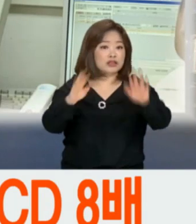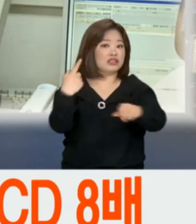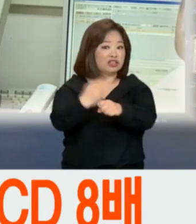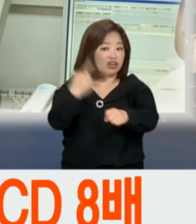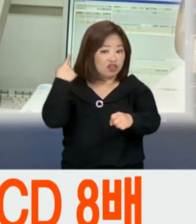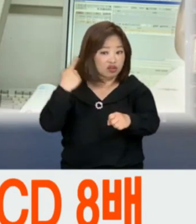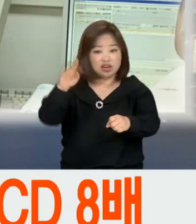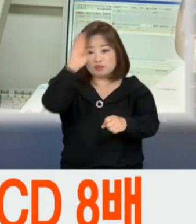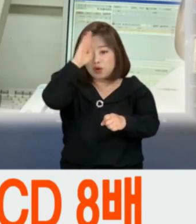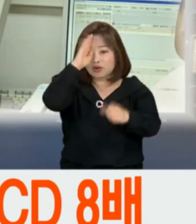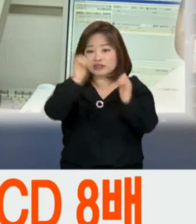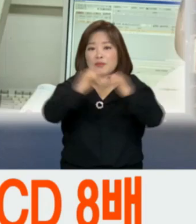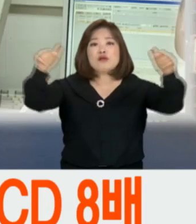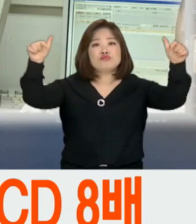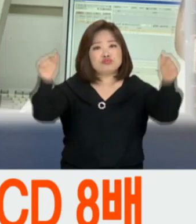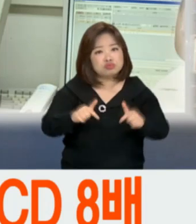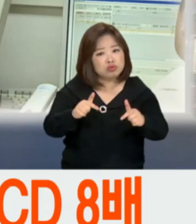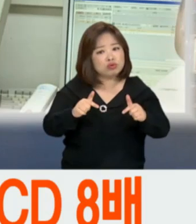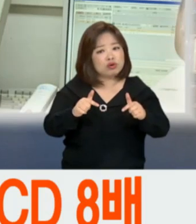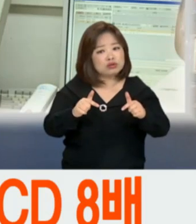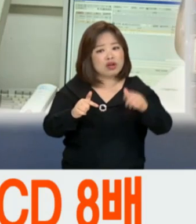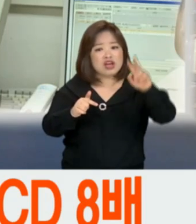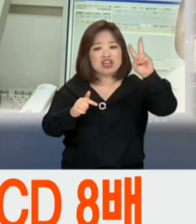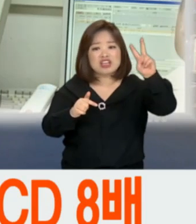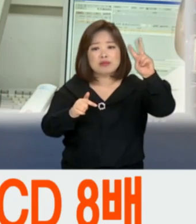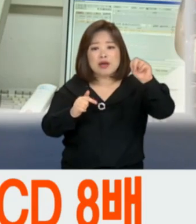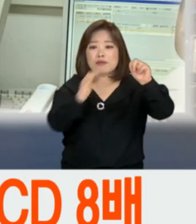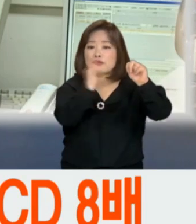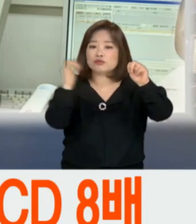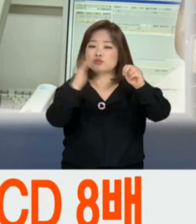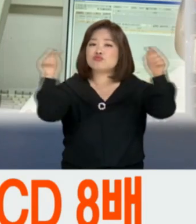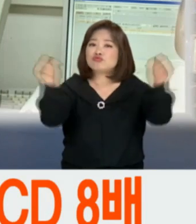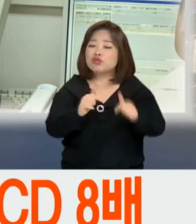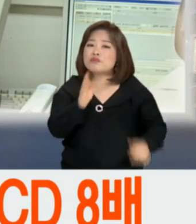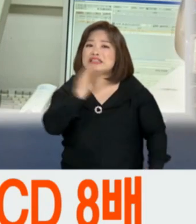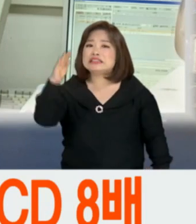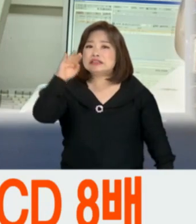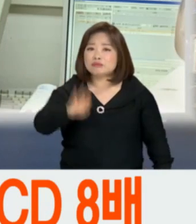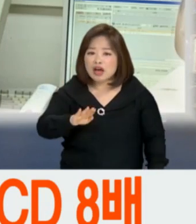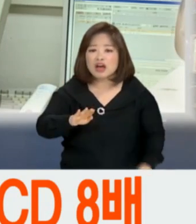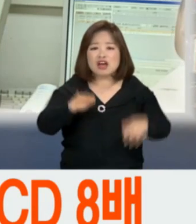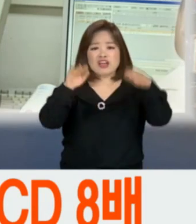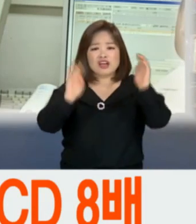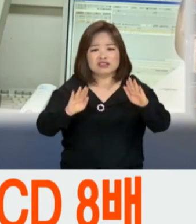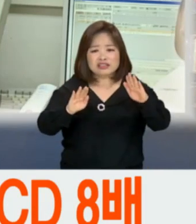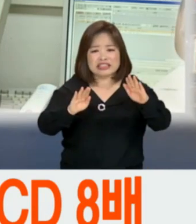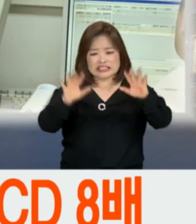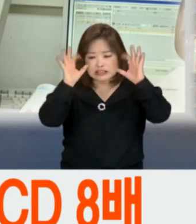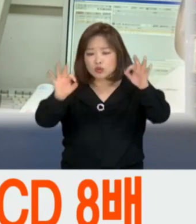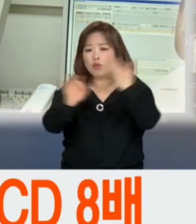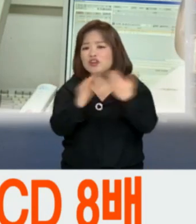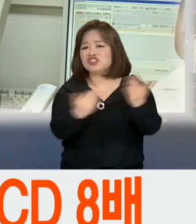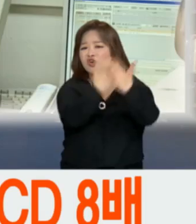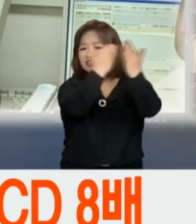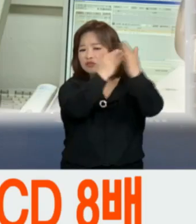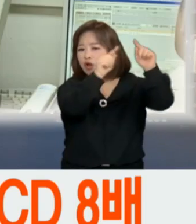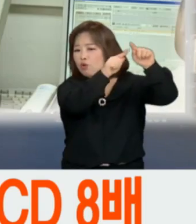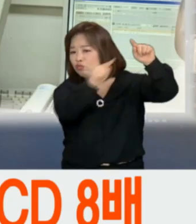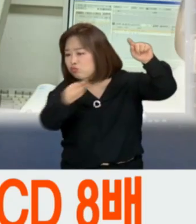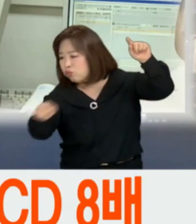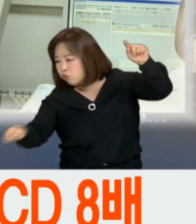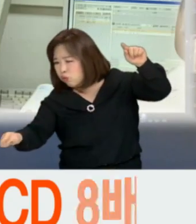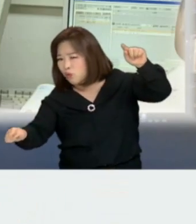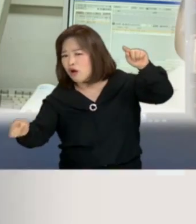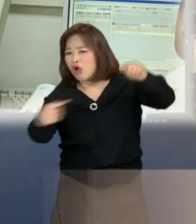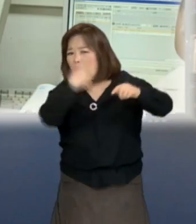처음으로 신규 환자가 2만 명대까지 떨어졌는데요. 하지만 결핵 후진국 오명을 씻기에는 여전히 갈 길이 멀어